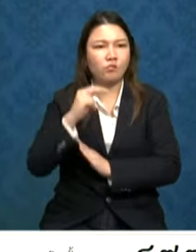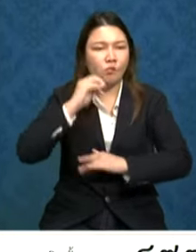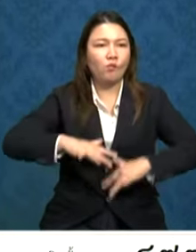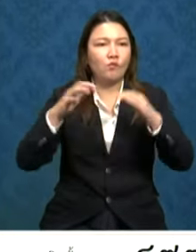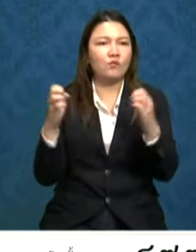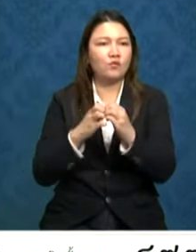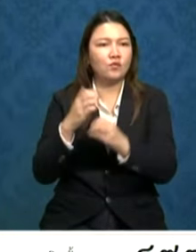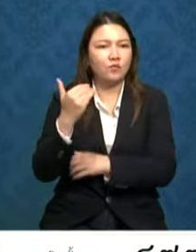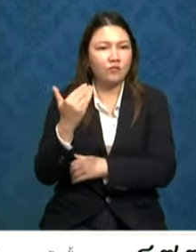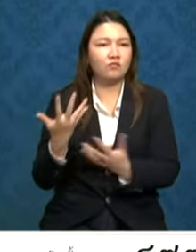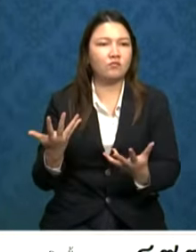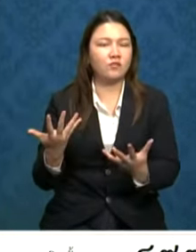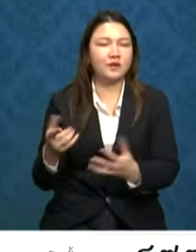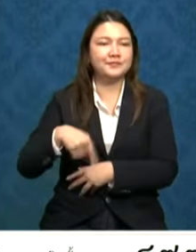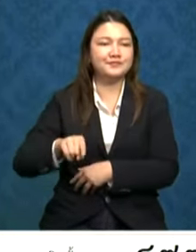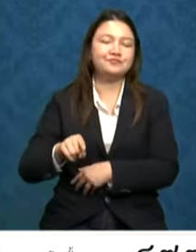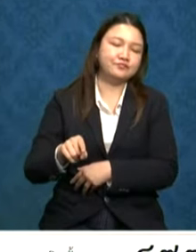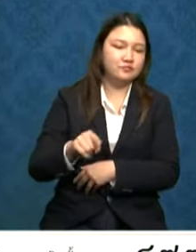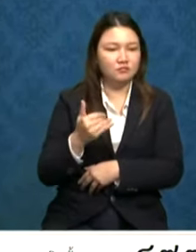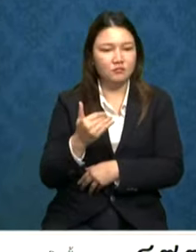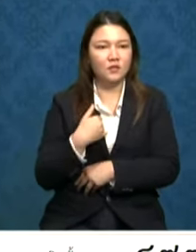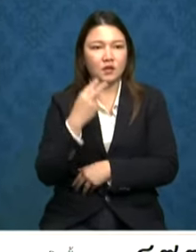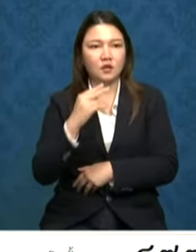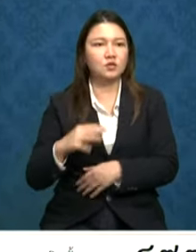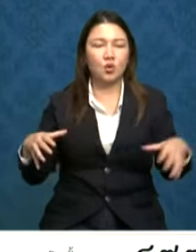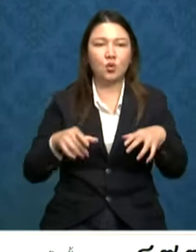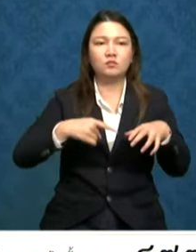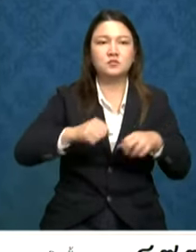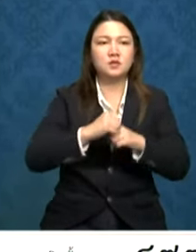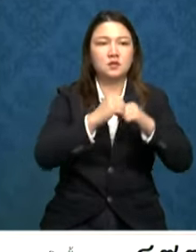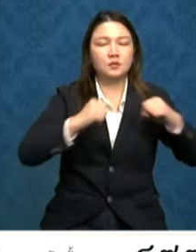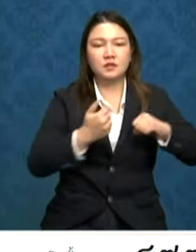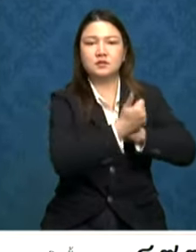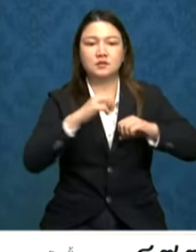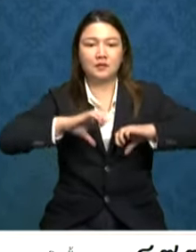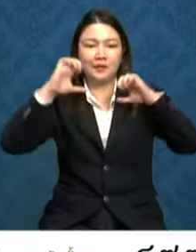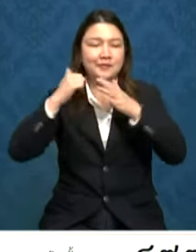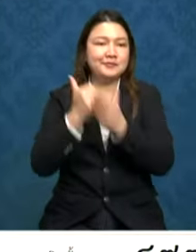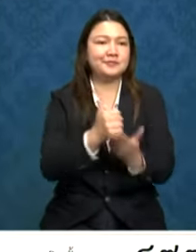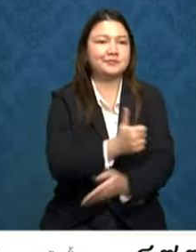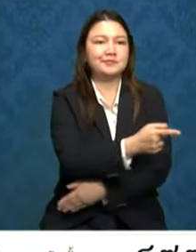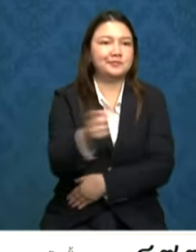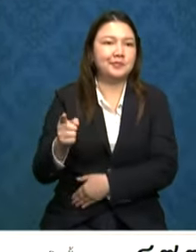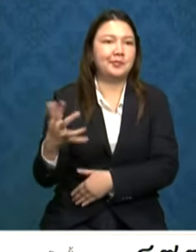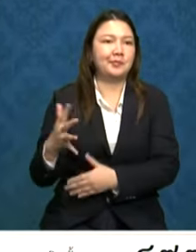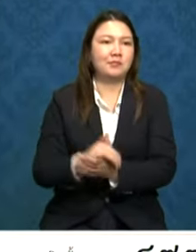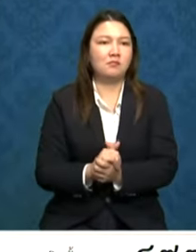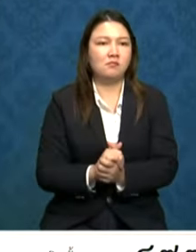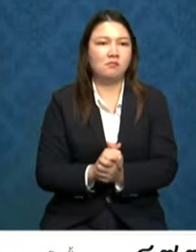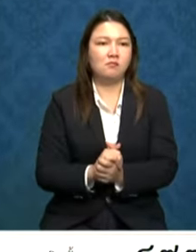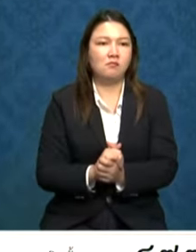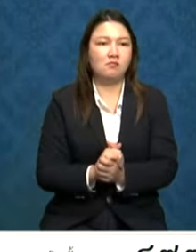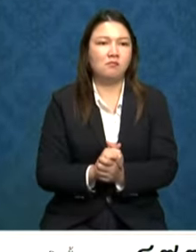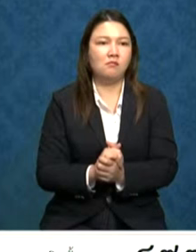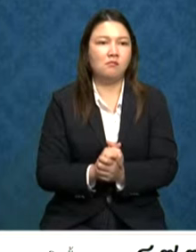นะครับผมไม่ค่อยเห็นหน่วยงานอื่นนะครับผมไม่ค่อยเห็นหน่วยงานสวนราชการส่วนอื่นนะครับที่ที่ที่